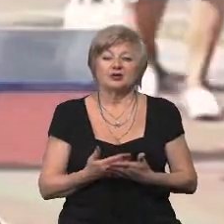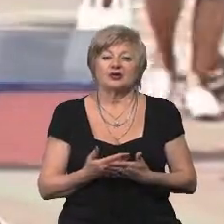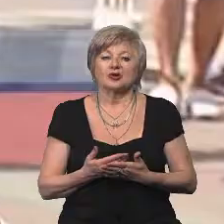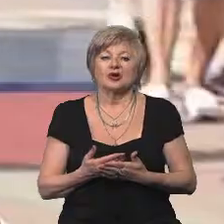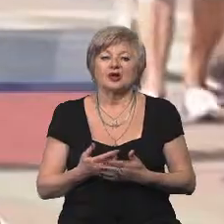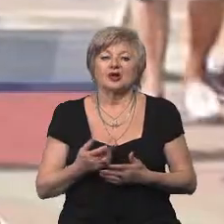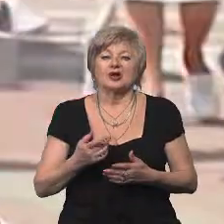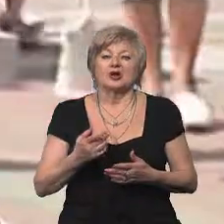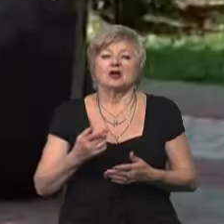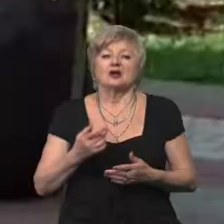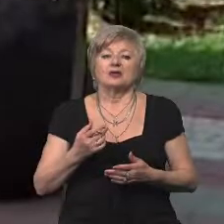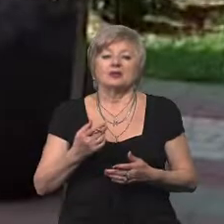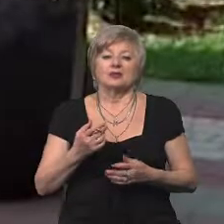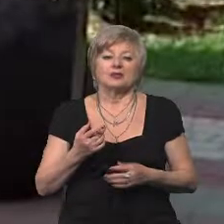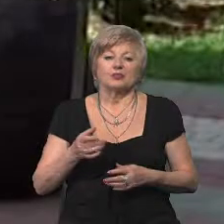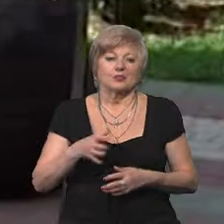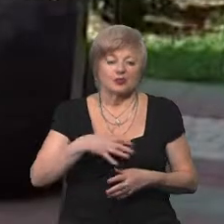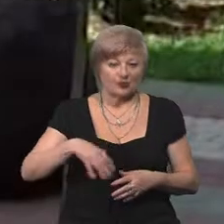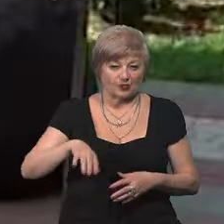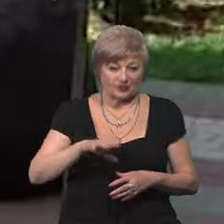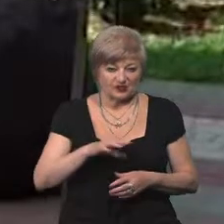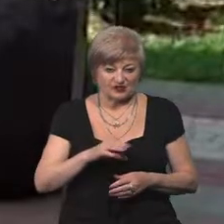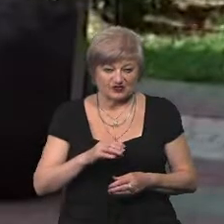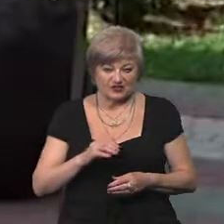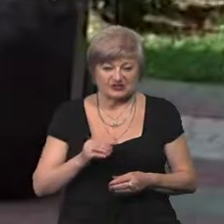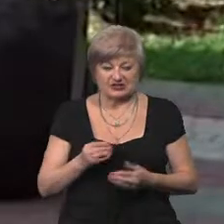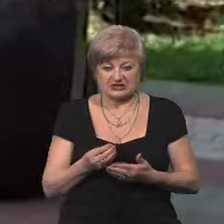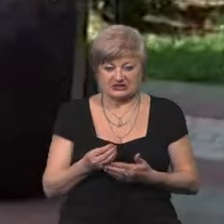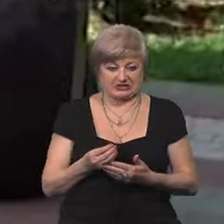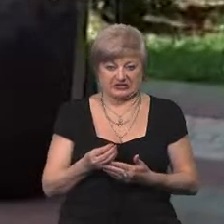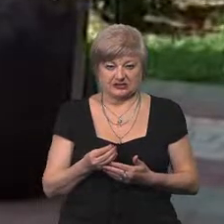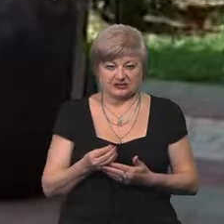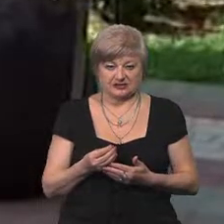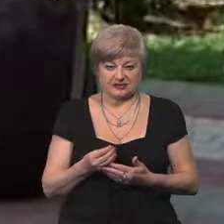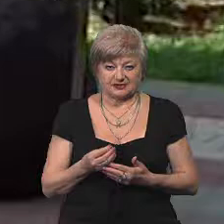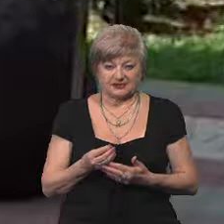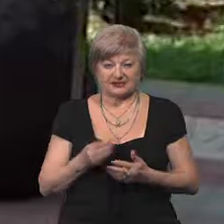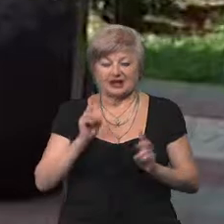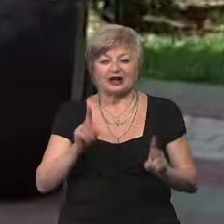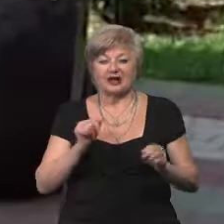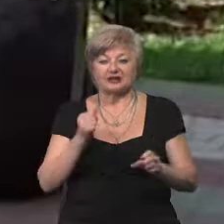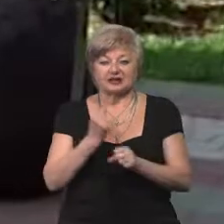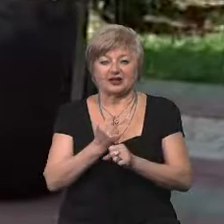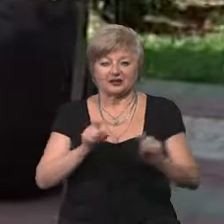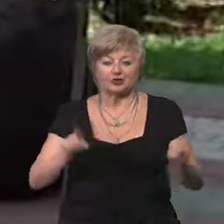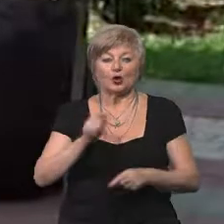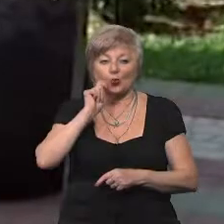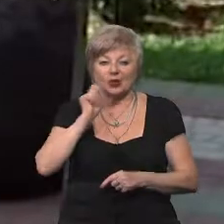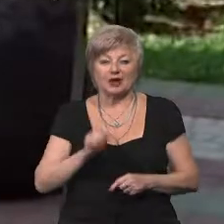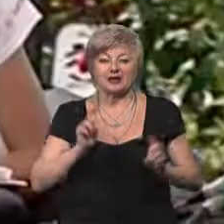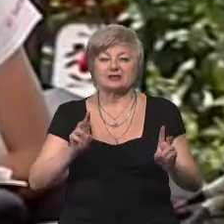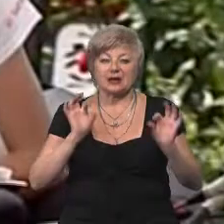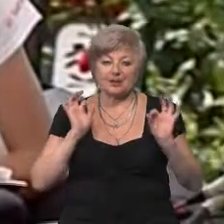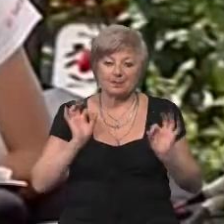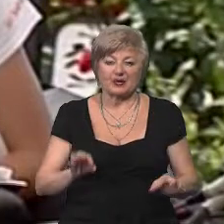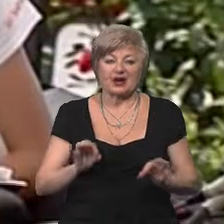і те, ким ми були ці сотні, тисячі років, як українці, і як ми себе набрали,